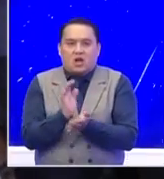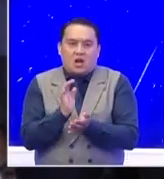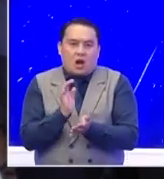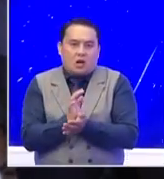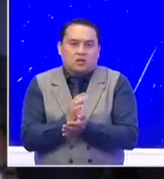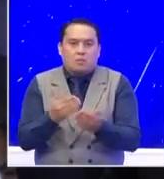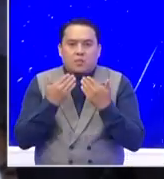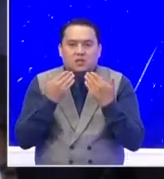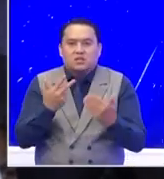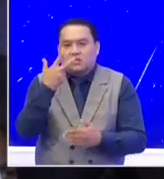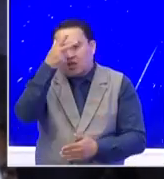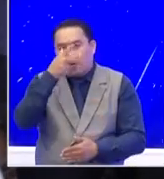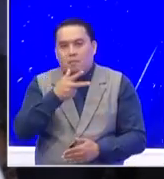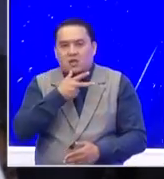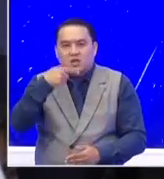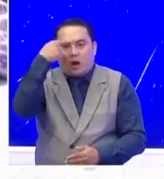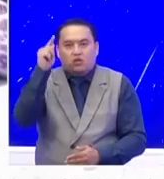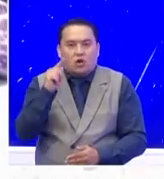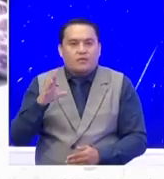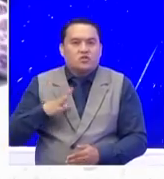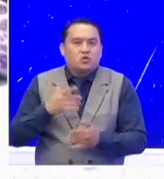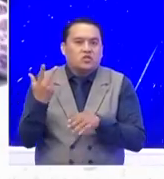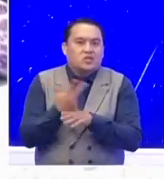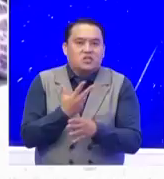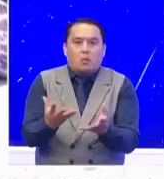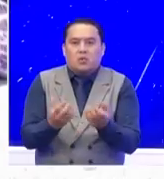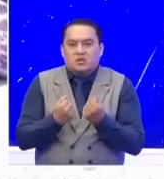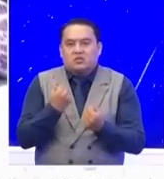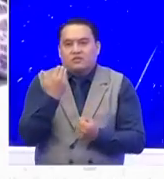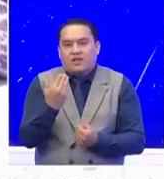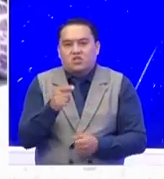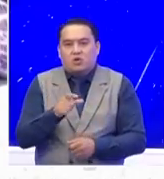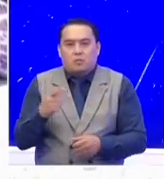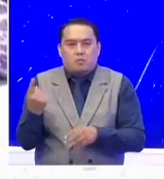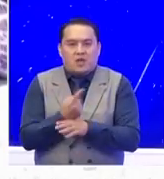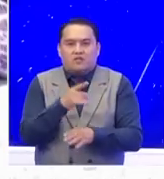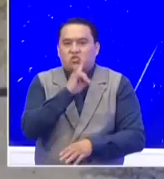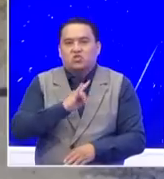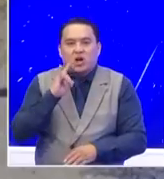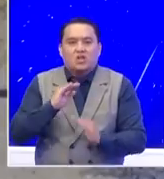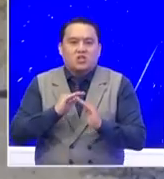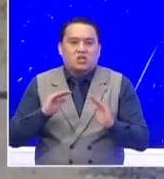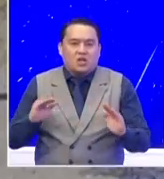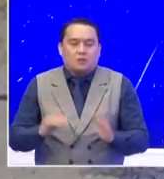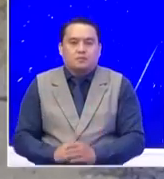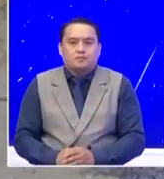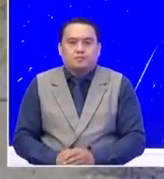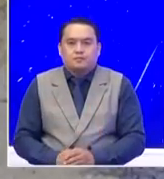За последние 3 месяца Азербайджан всего 3 раза принимал своих граждан, в первую очередь женщин и